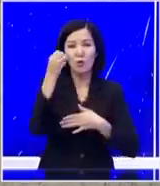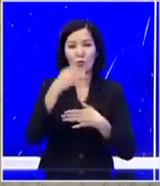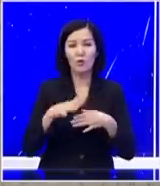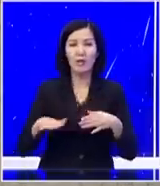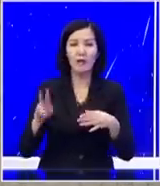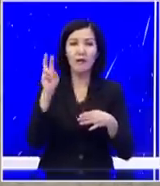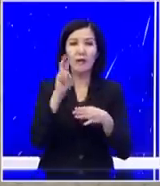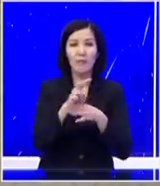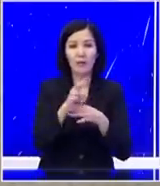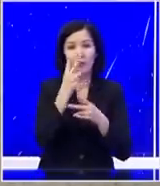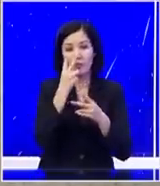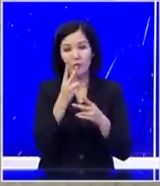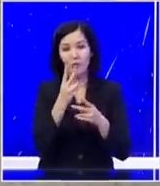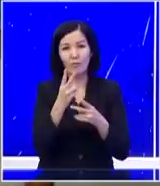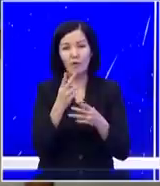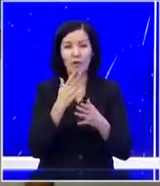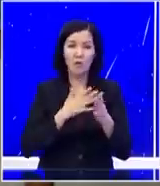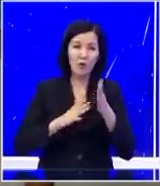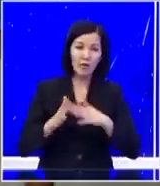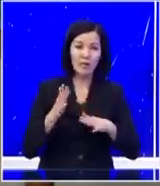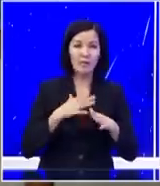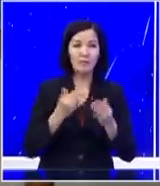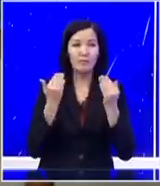мәз боп қуанып келетін. Биыл да соны тосты.